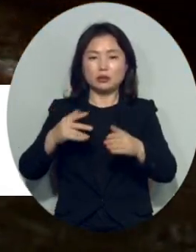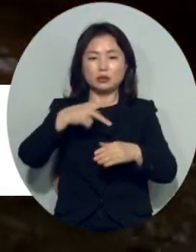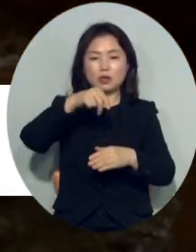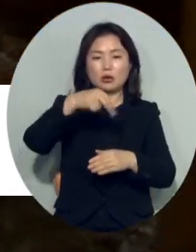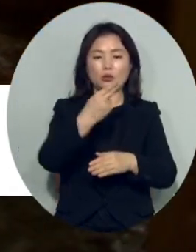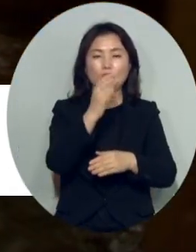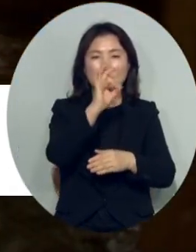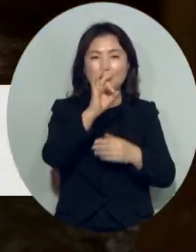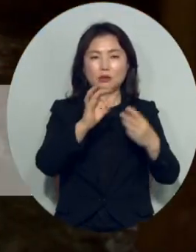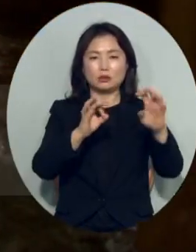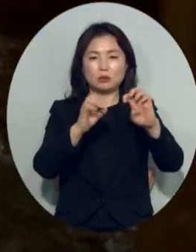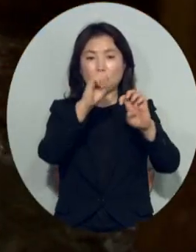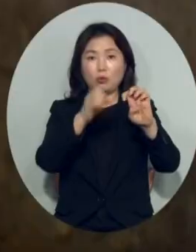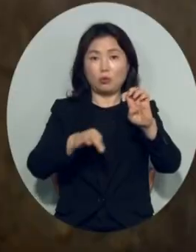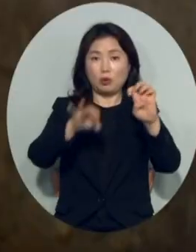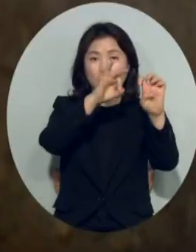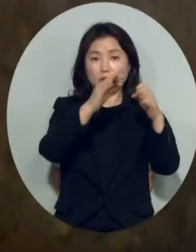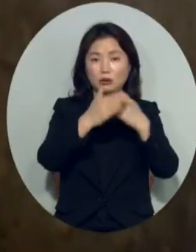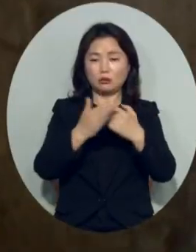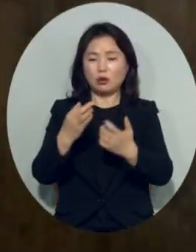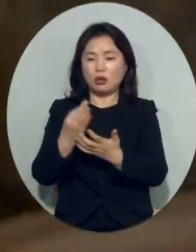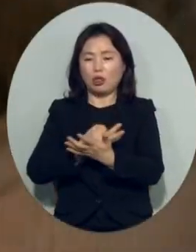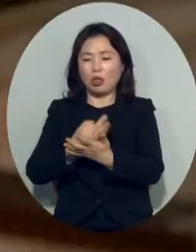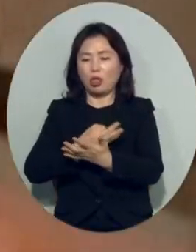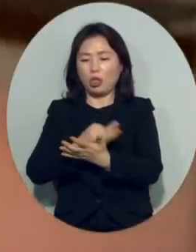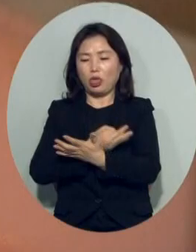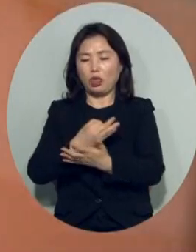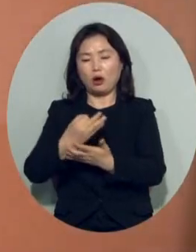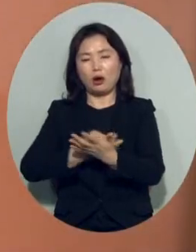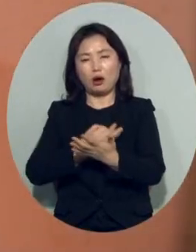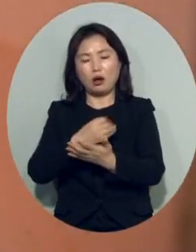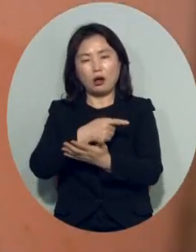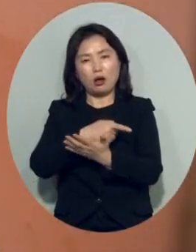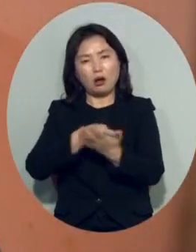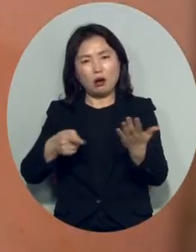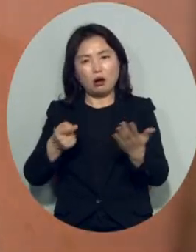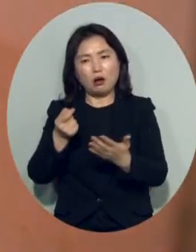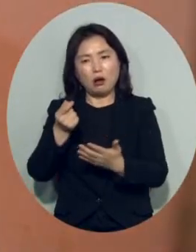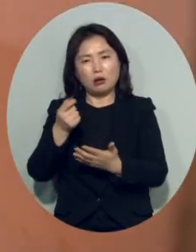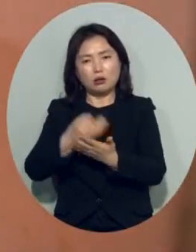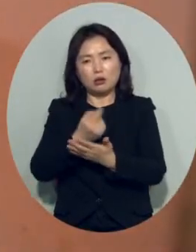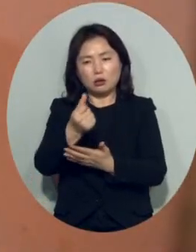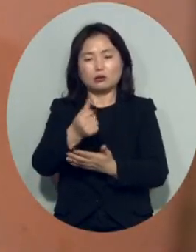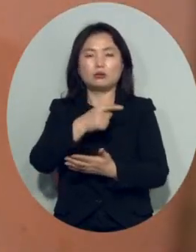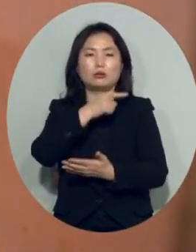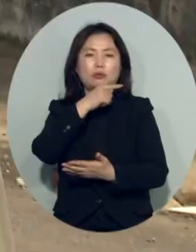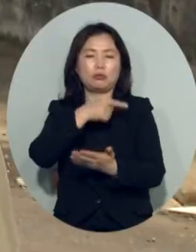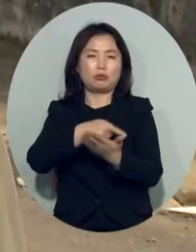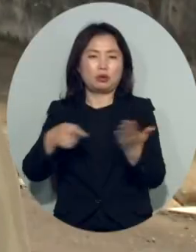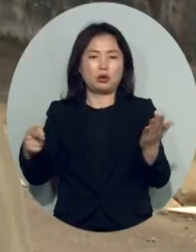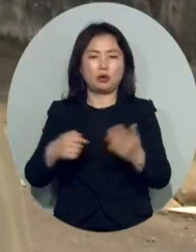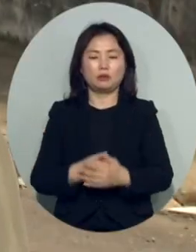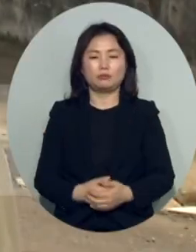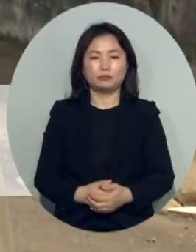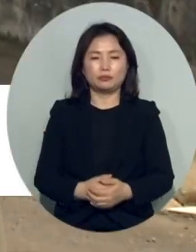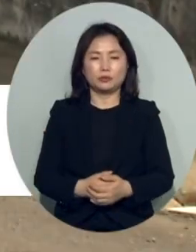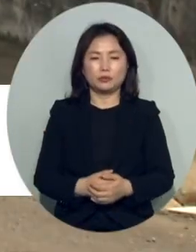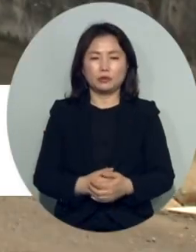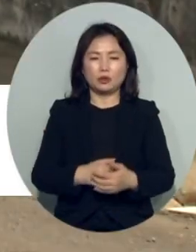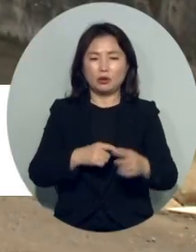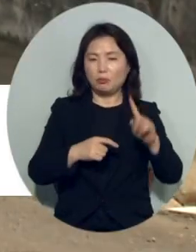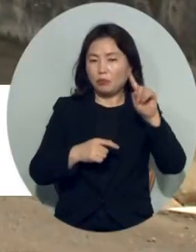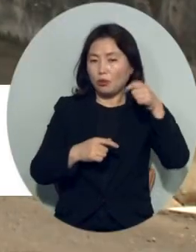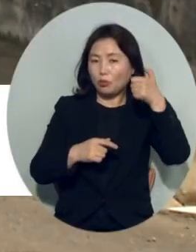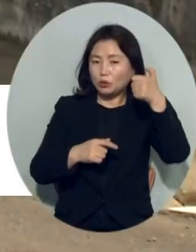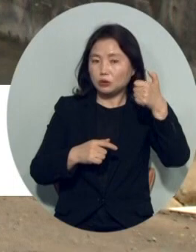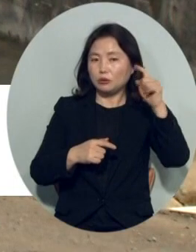사료값이 40% 이상 오르면서 손익 분기점 맞추기가 사실상 어려워졌습니다. 보통 150일에서